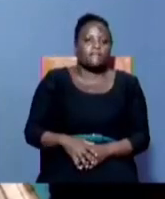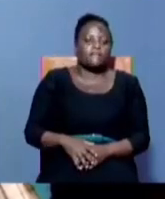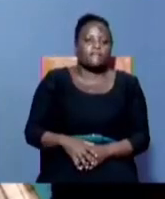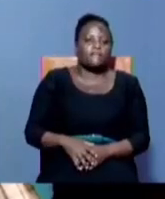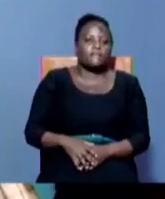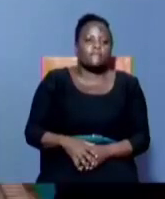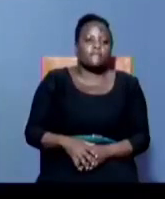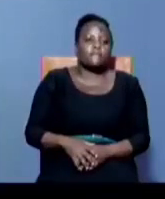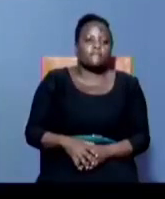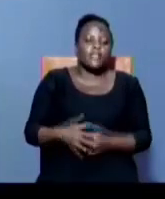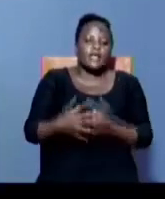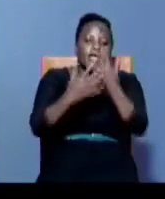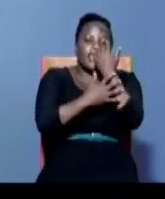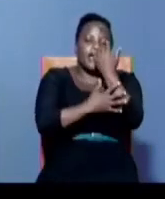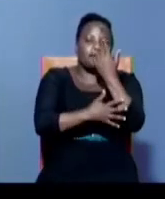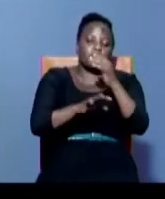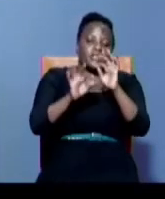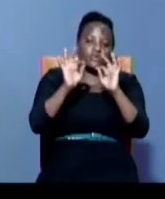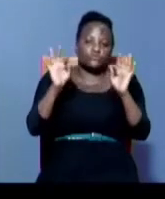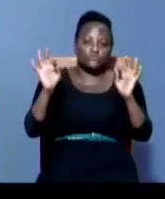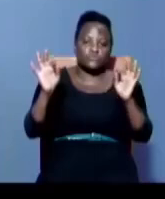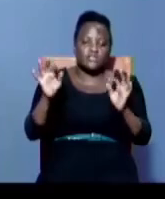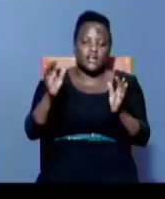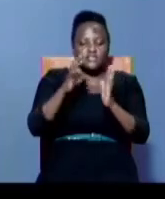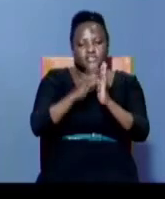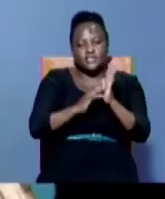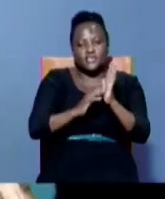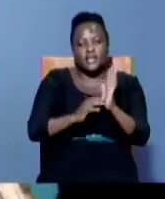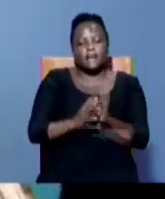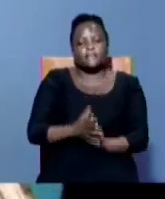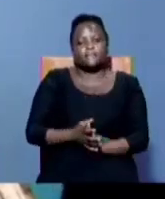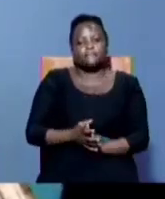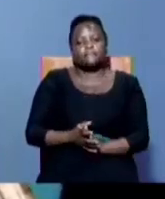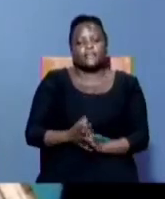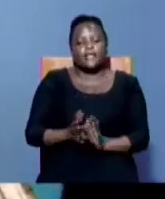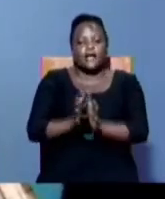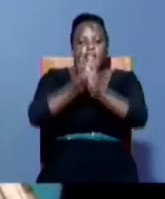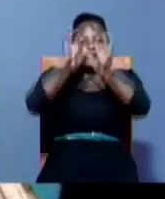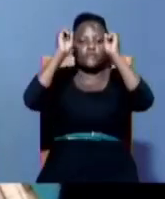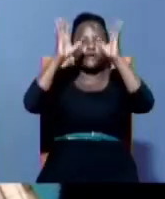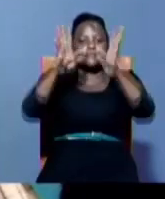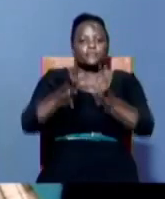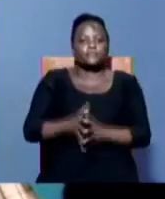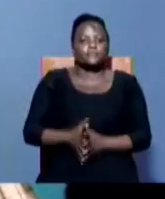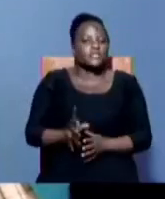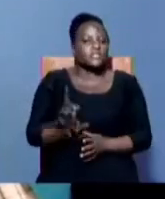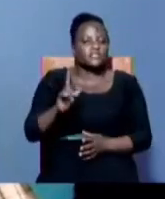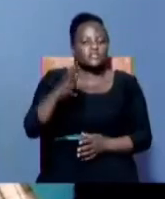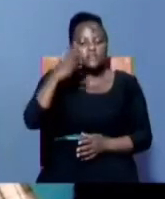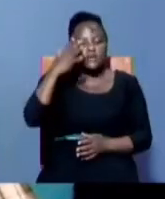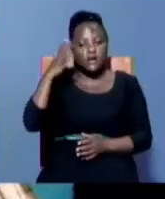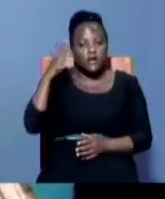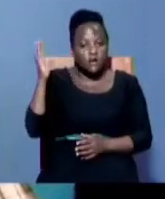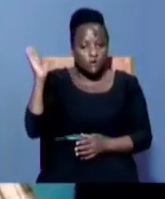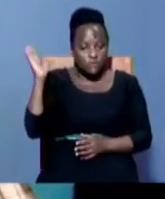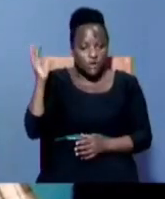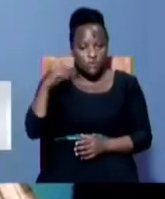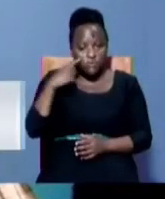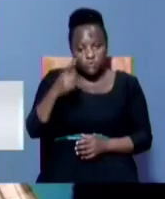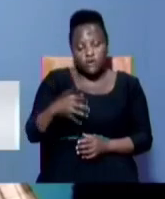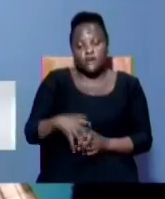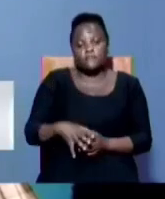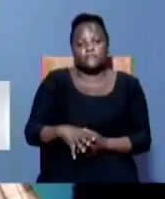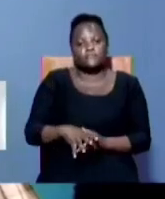damu inatukuza sheria. Haleluya. Mimi sijawahi ona mpaka leo heti mtu amepelekwa